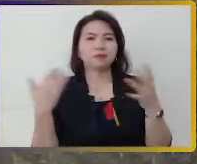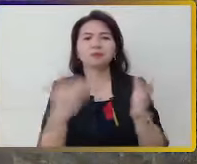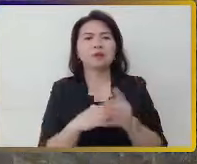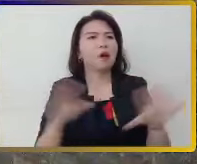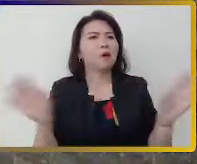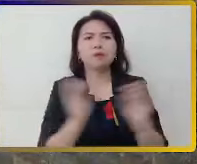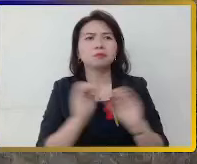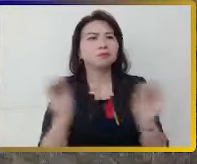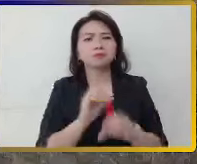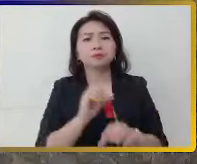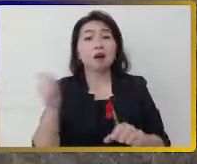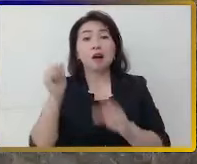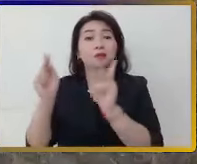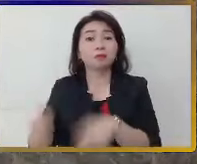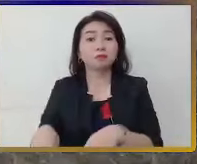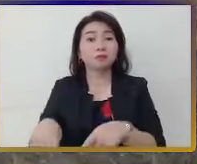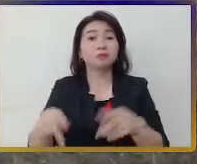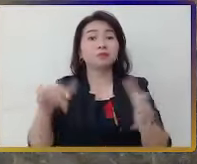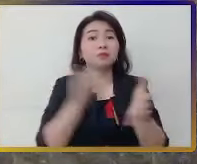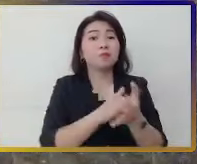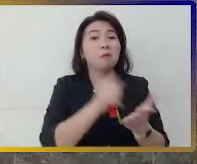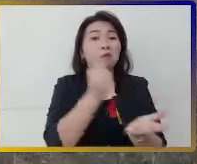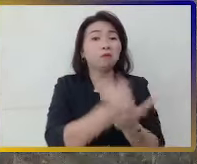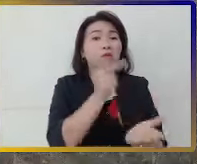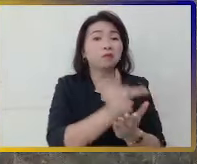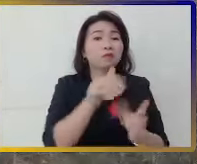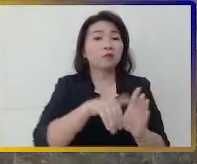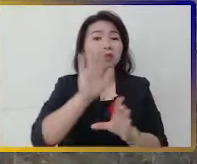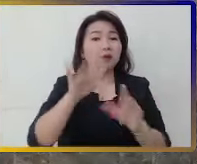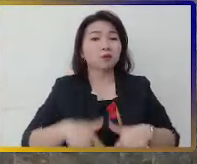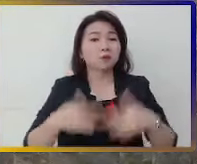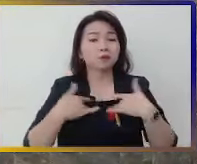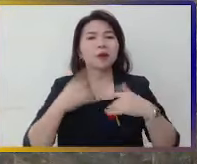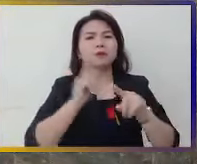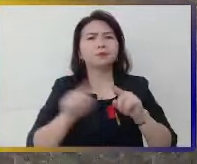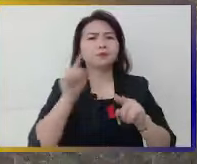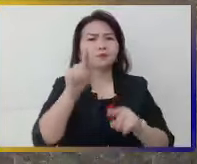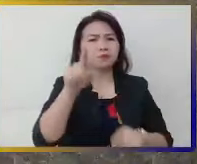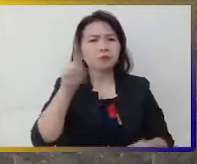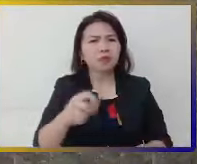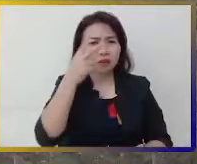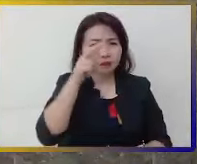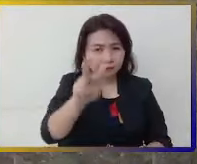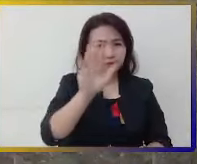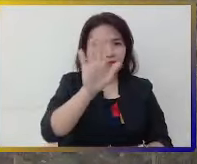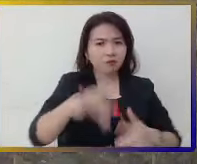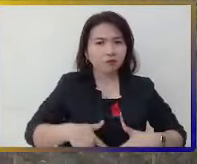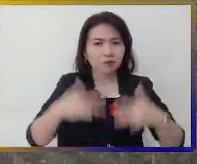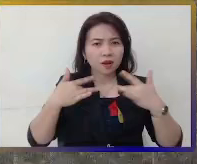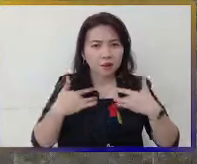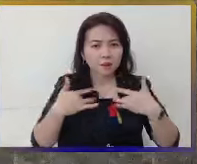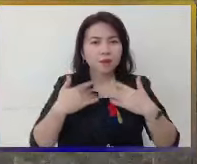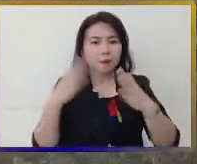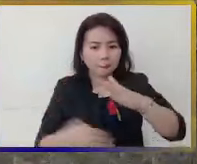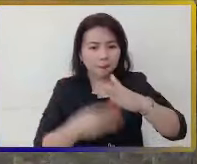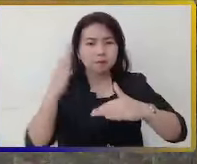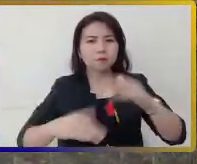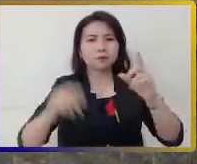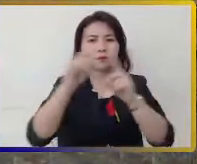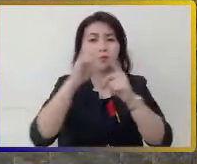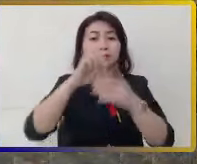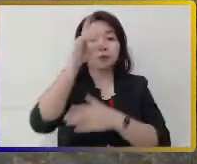mang tao ang may karapatan mag-approve sa ating buhay. Tignan natin ang ating buhay ayon sa liwanag ng salita ng Diyos, and let